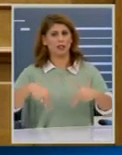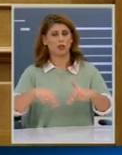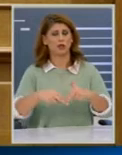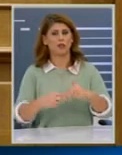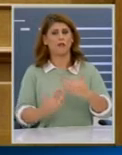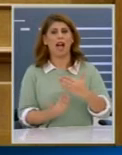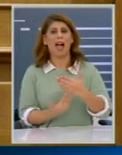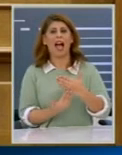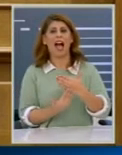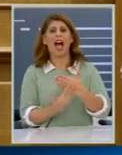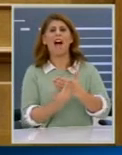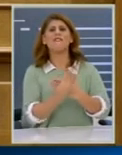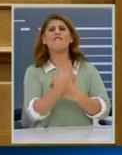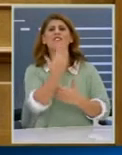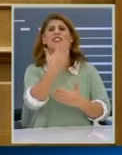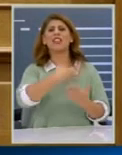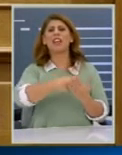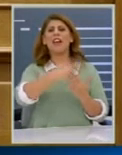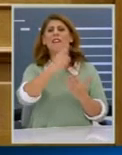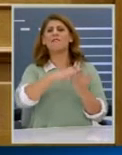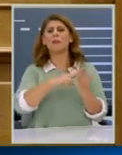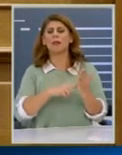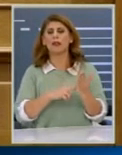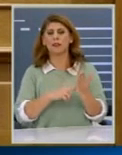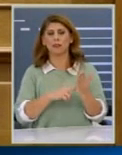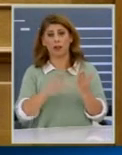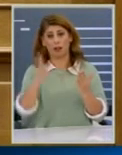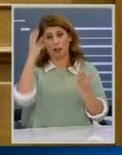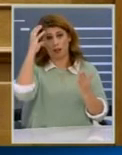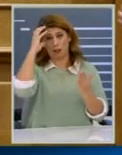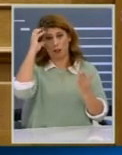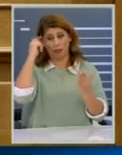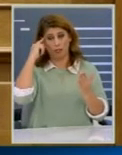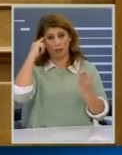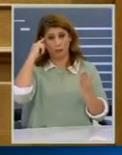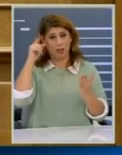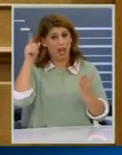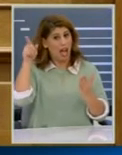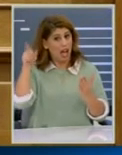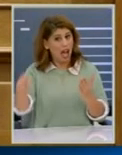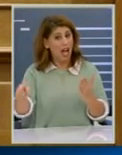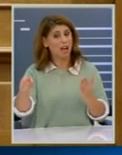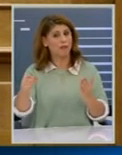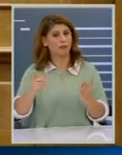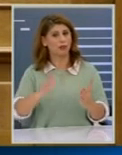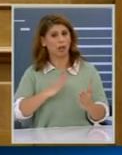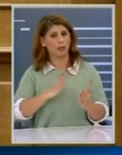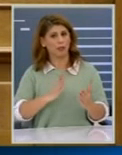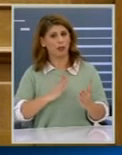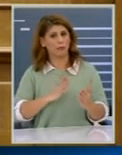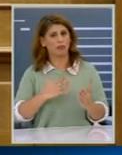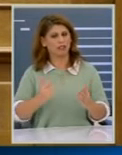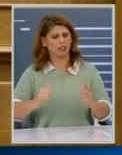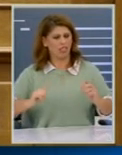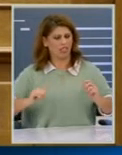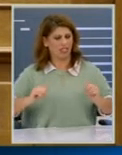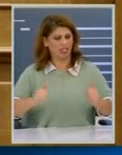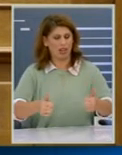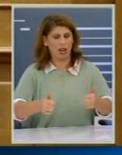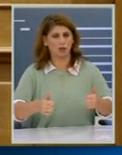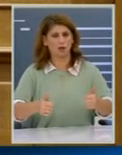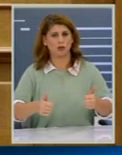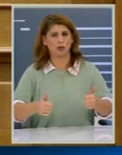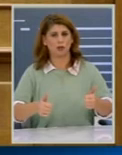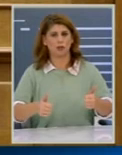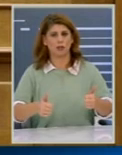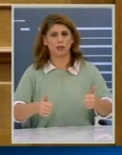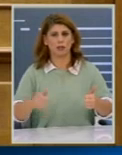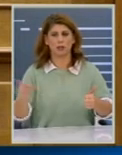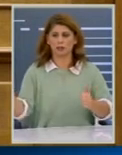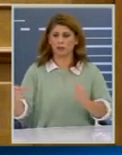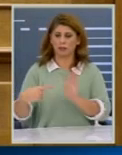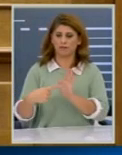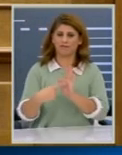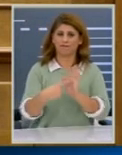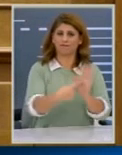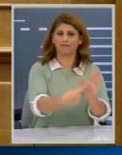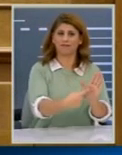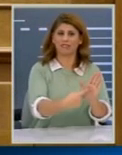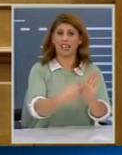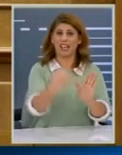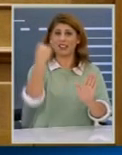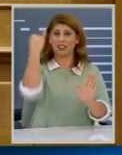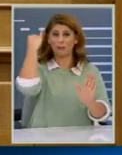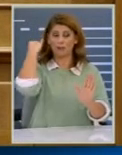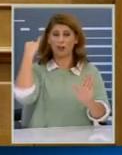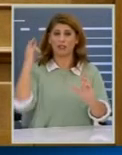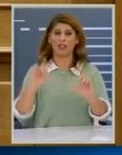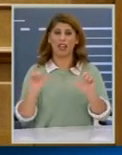Αυγής. Μάλιστα, να θυμίσω ότι αυτόν τον άνθρωπο είχατε και το θράσος να τον υποδείξετε για